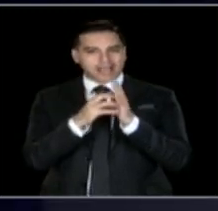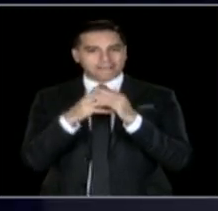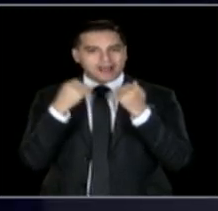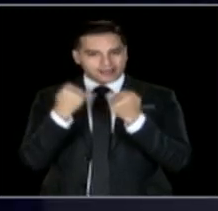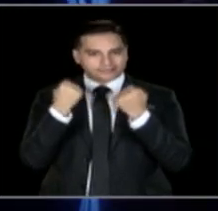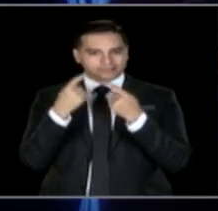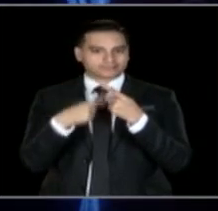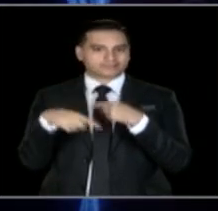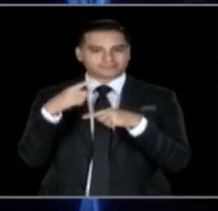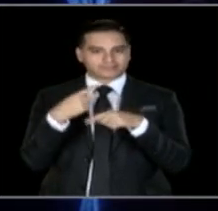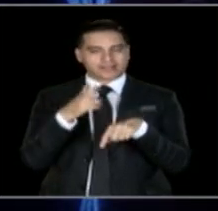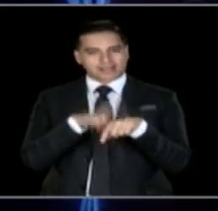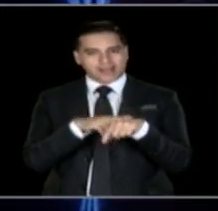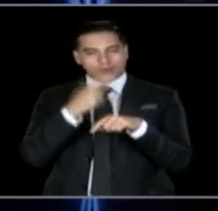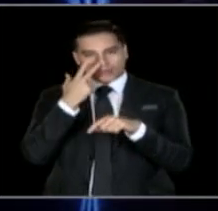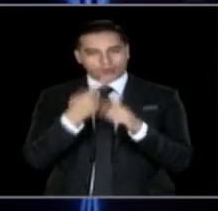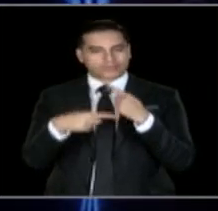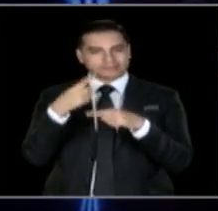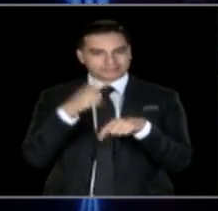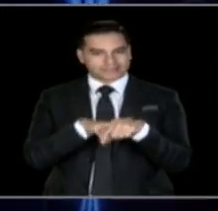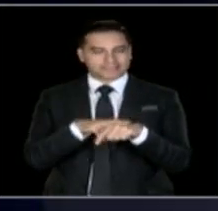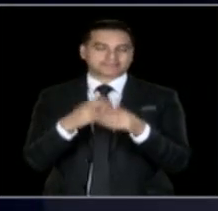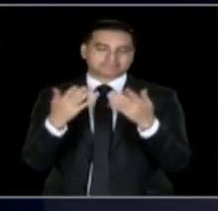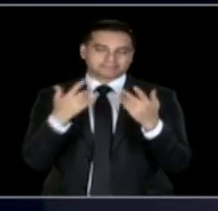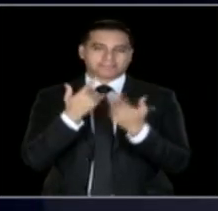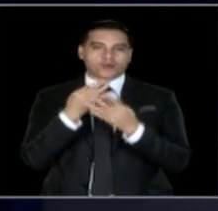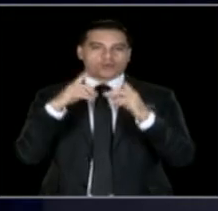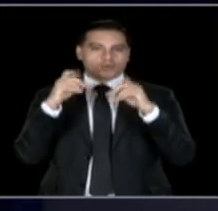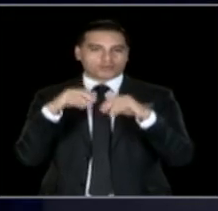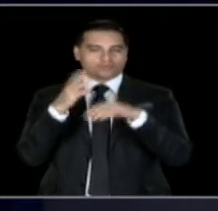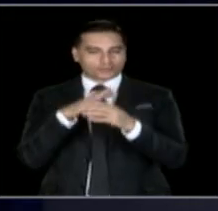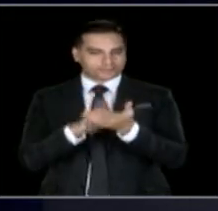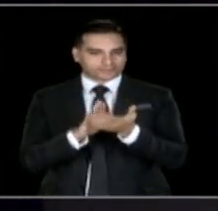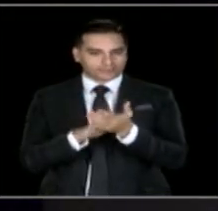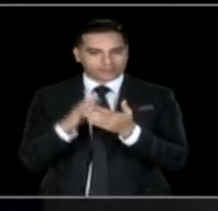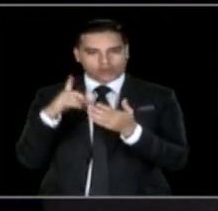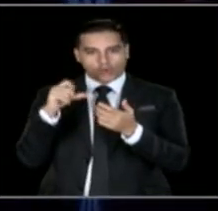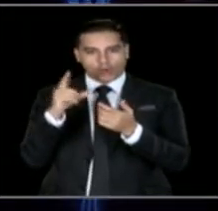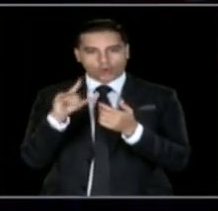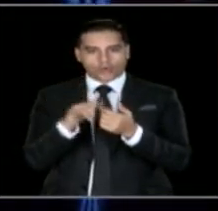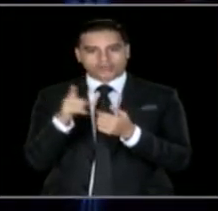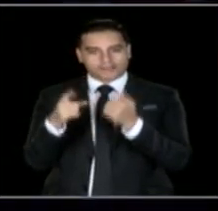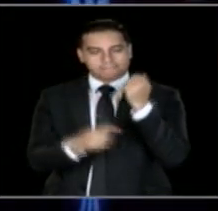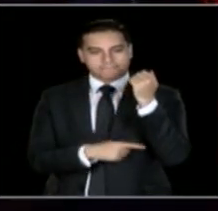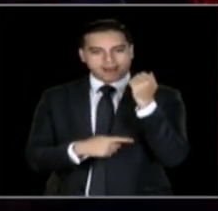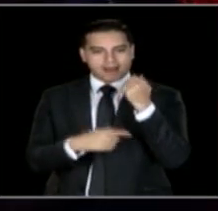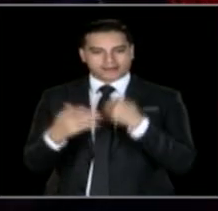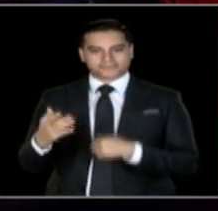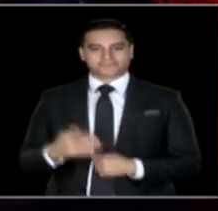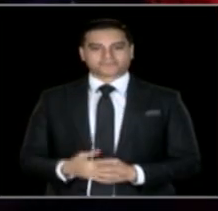وتشاركوا السنة الجديدة إن شاء الله. أتمنى لكم كل التوفيق. نحيي كلنا جلوري المحلة الغربية.